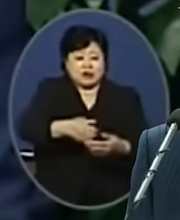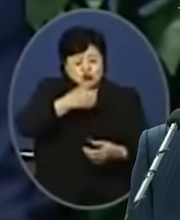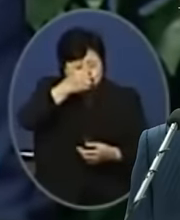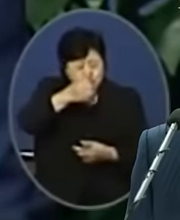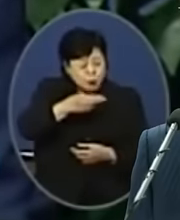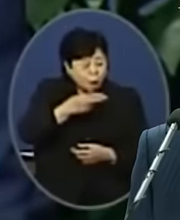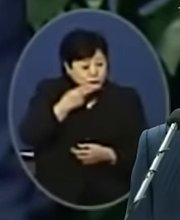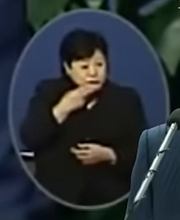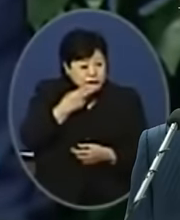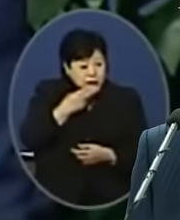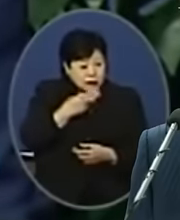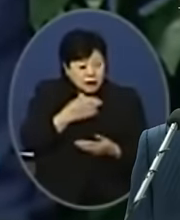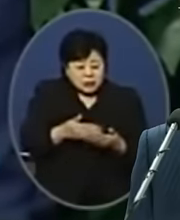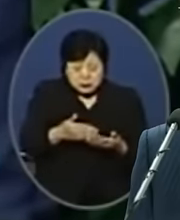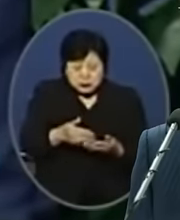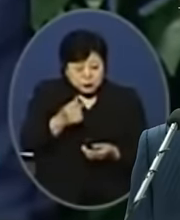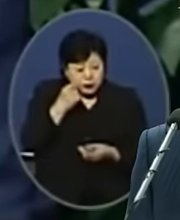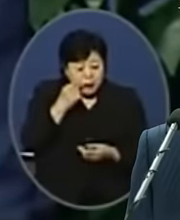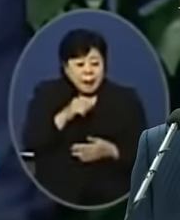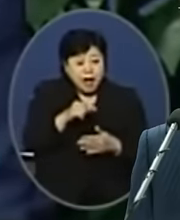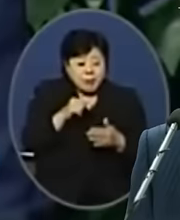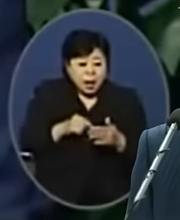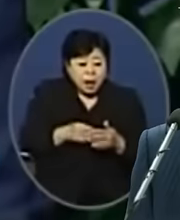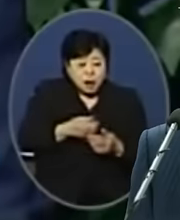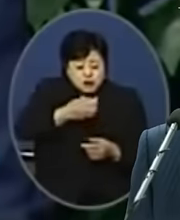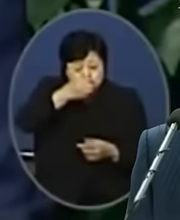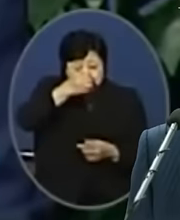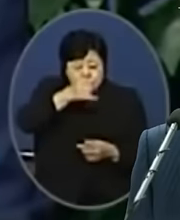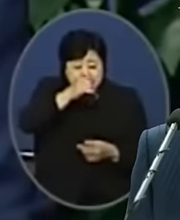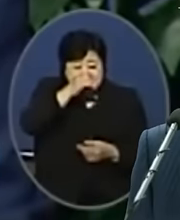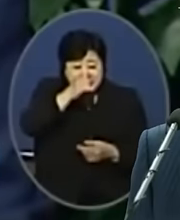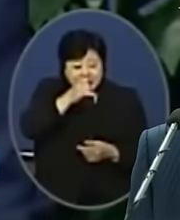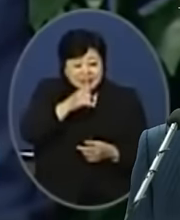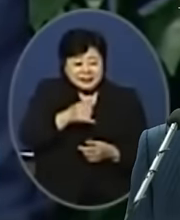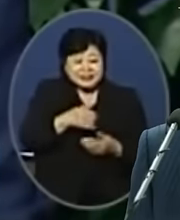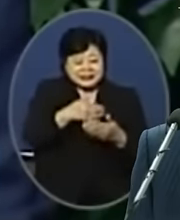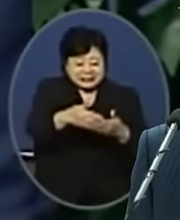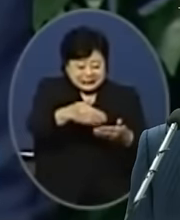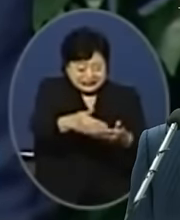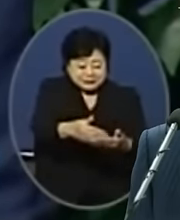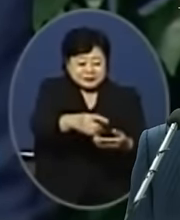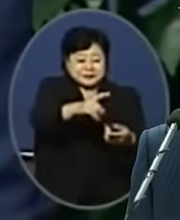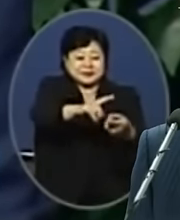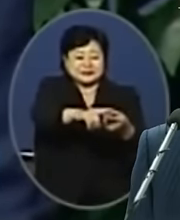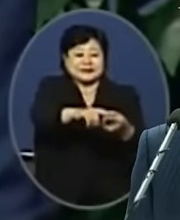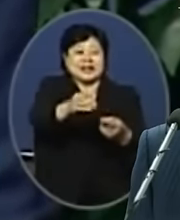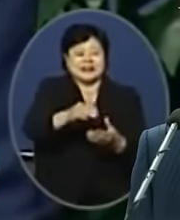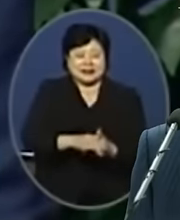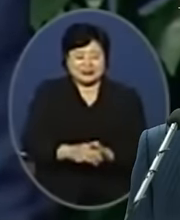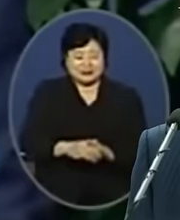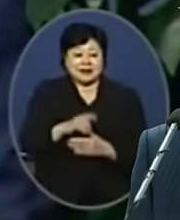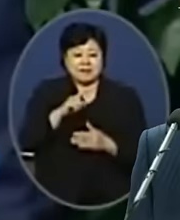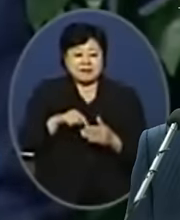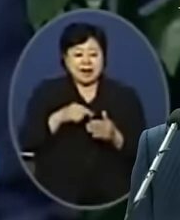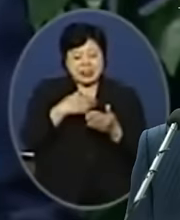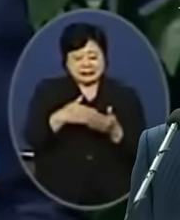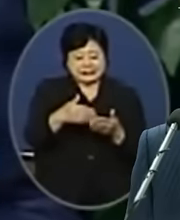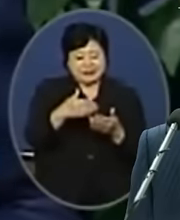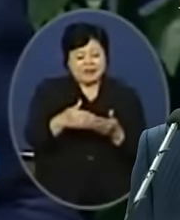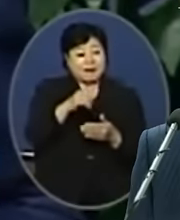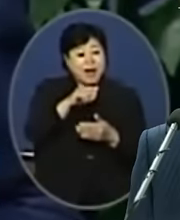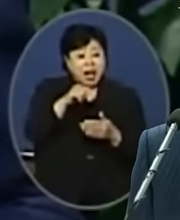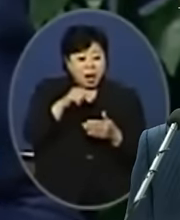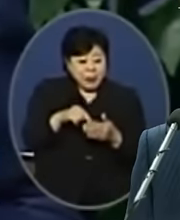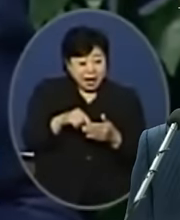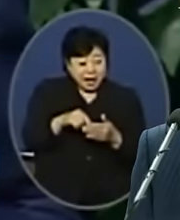데는 무엇을 그립니까? 여러분 마음에 꿈이 있어야 그 꿈대로 마음에 그리지 않습니까? 여러분